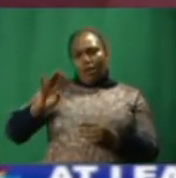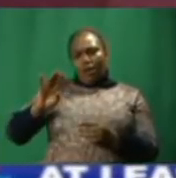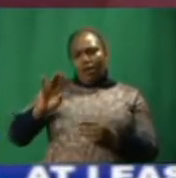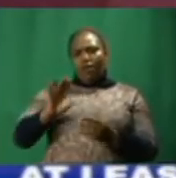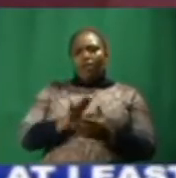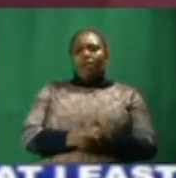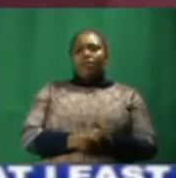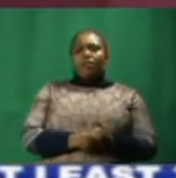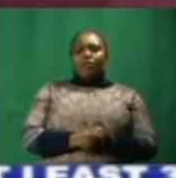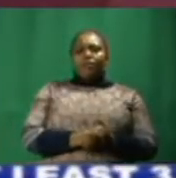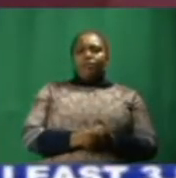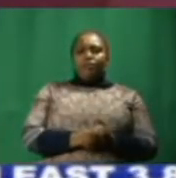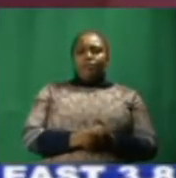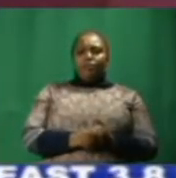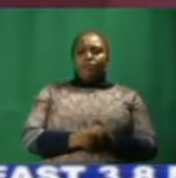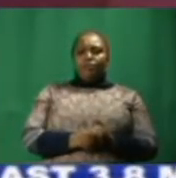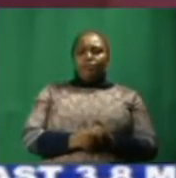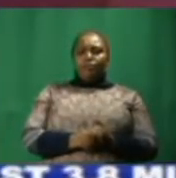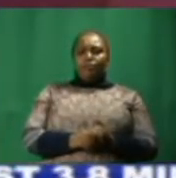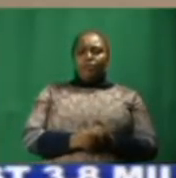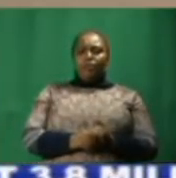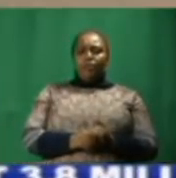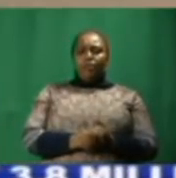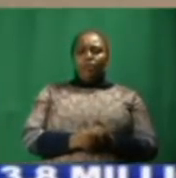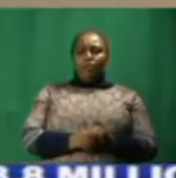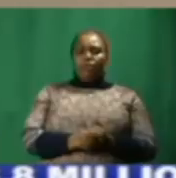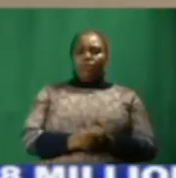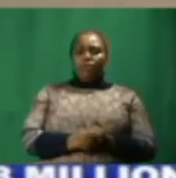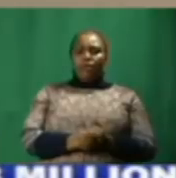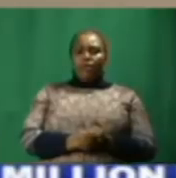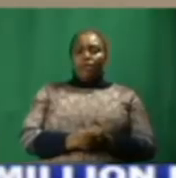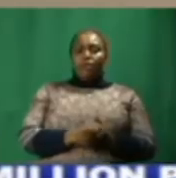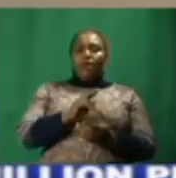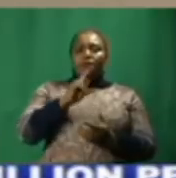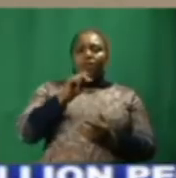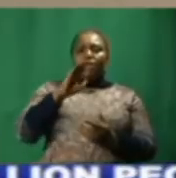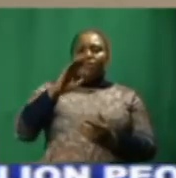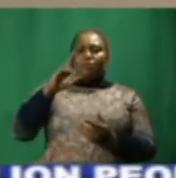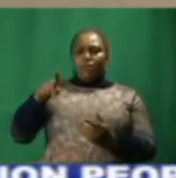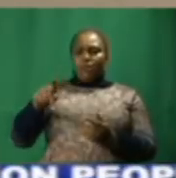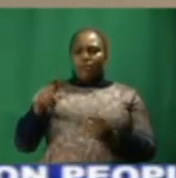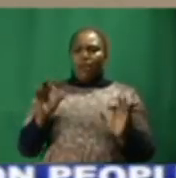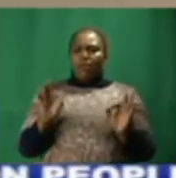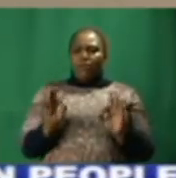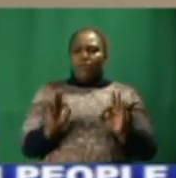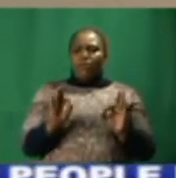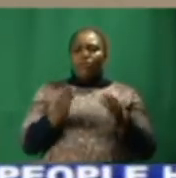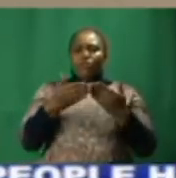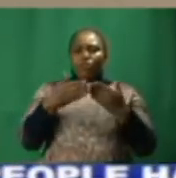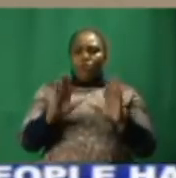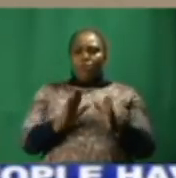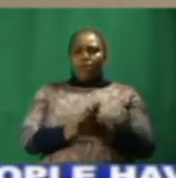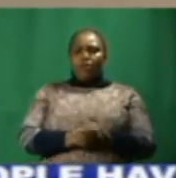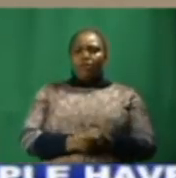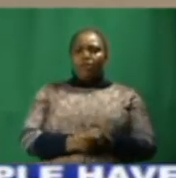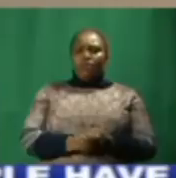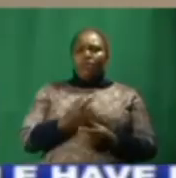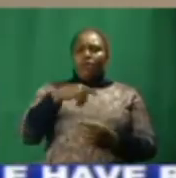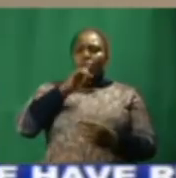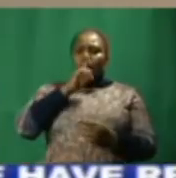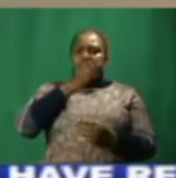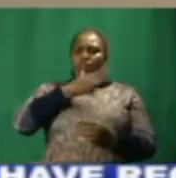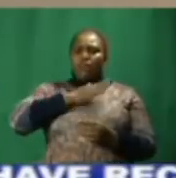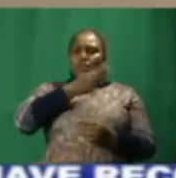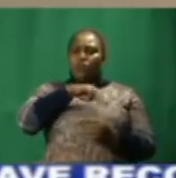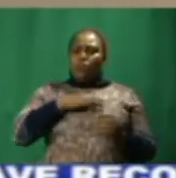ukuthi labanye ema MCPs nawo ayesaba lokuthi avule kanti siyawakhuthatha